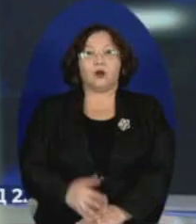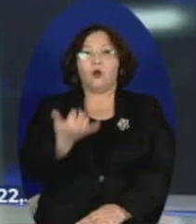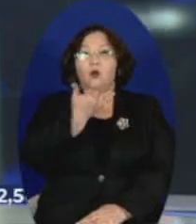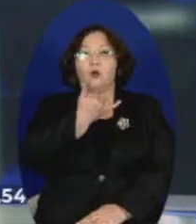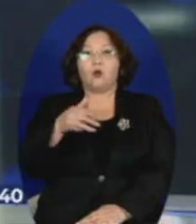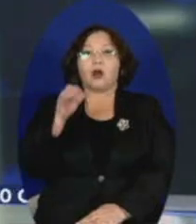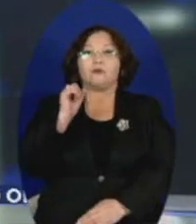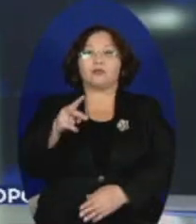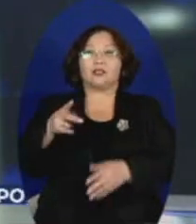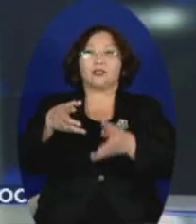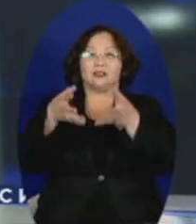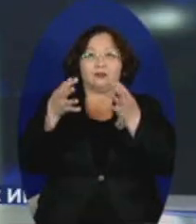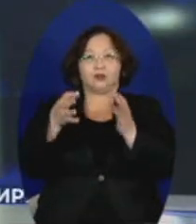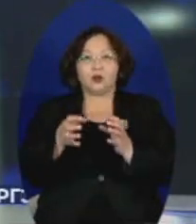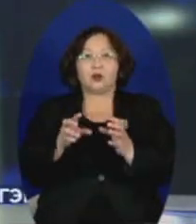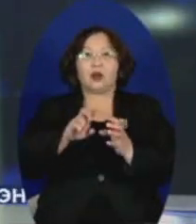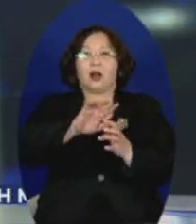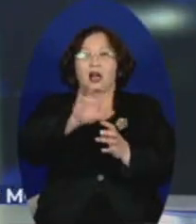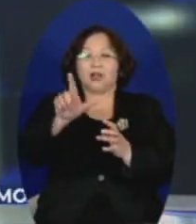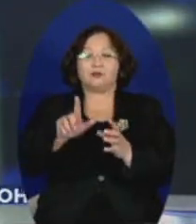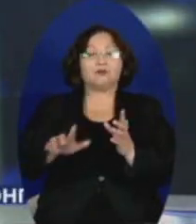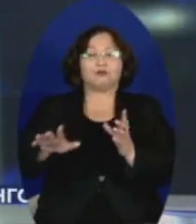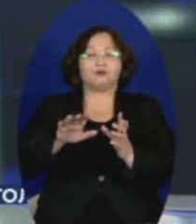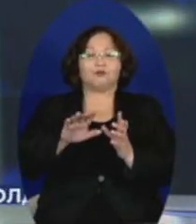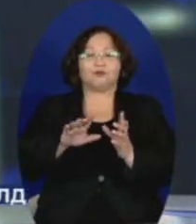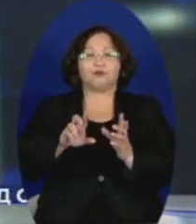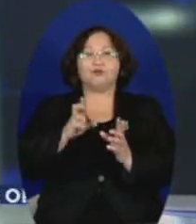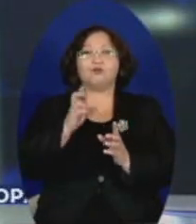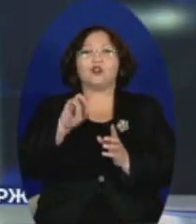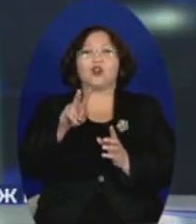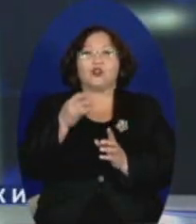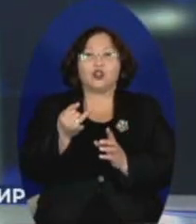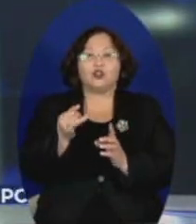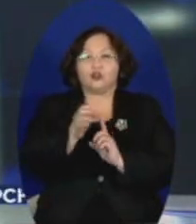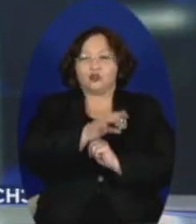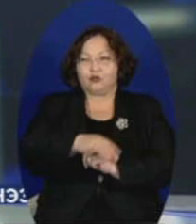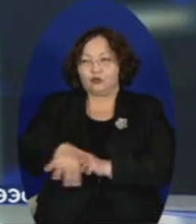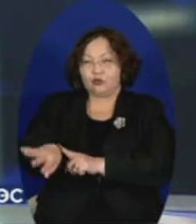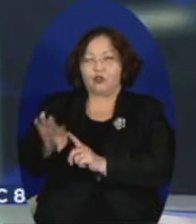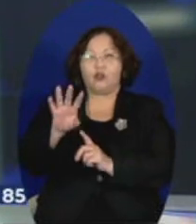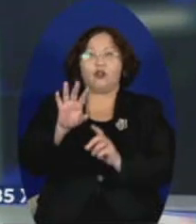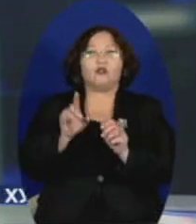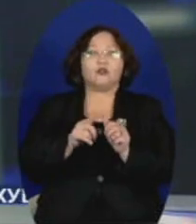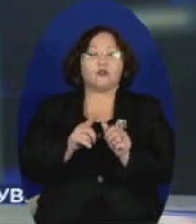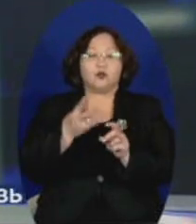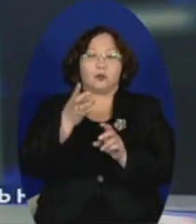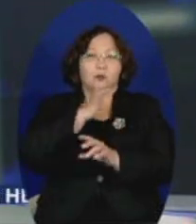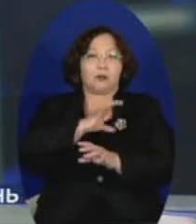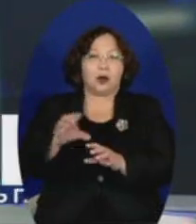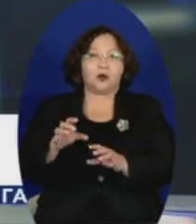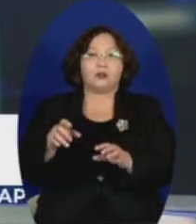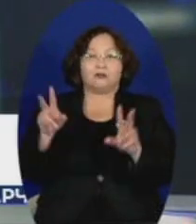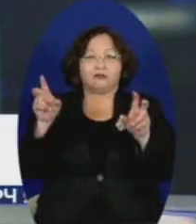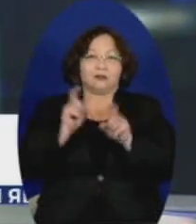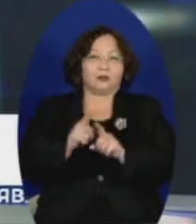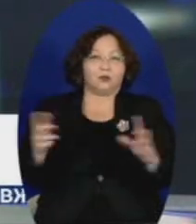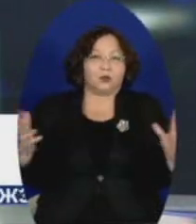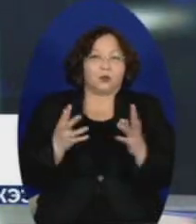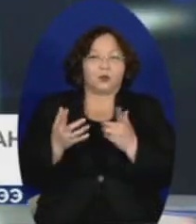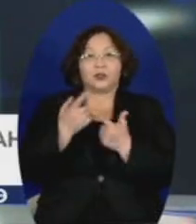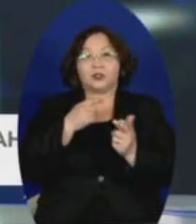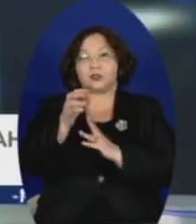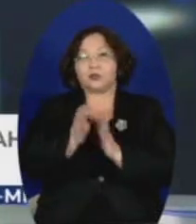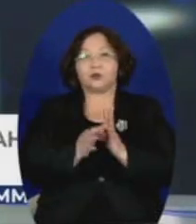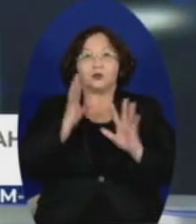Амьсгалын өөрчлөлт болон биологийн олон янз байдлын тухай нэгдсэн үндэсний байгууллагын сүр конвенцүүдийн талбуудын баг хурлыг өгдсөн уулзалт хэлэлцүүлгийг зохион